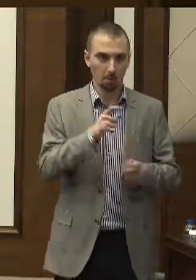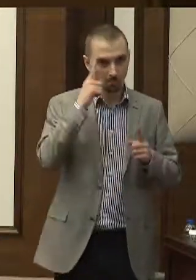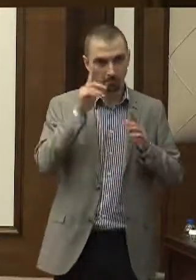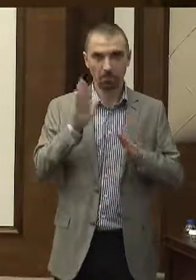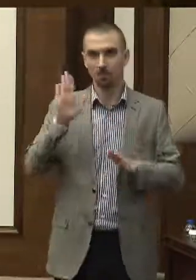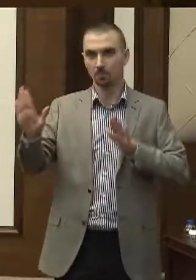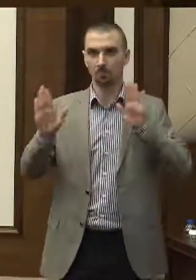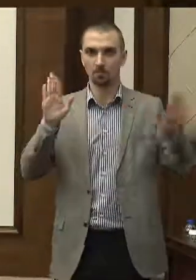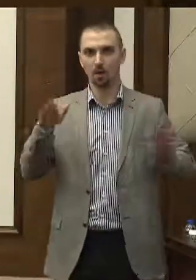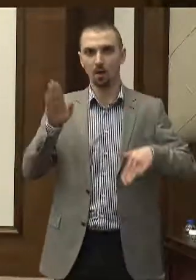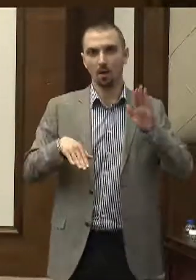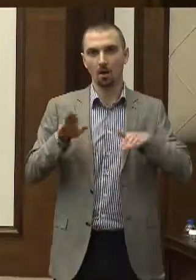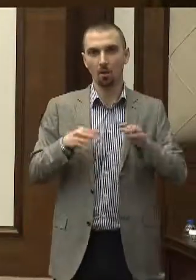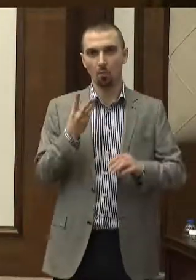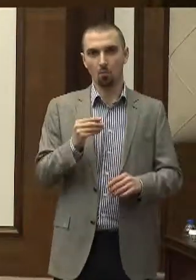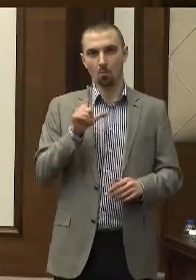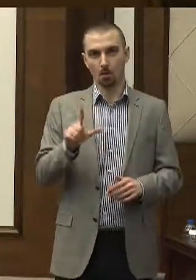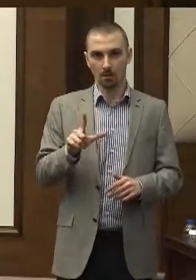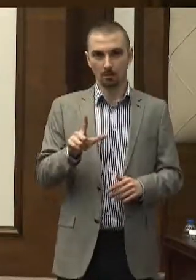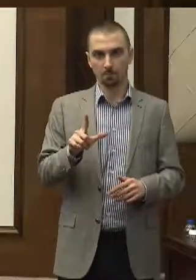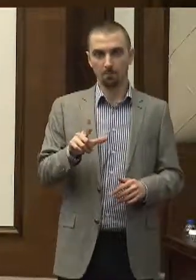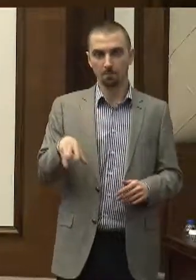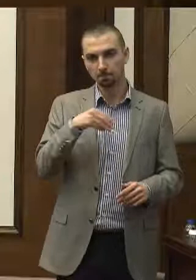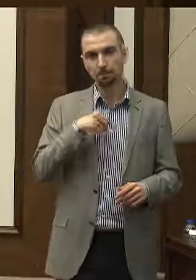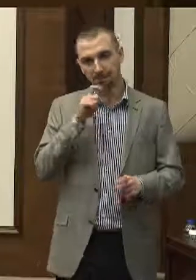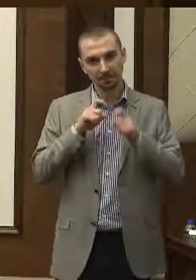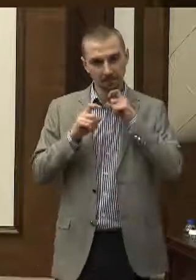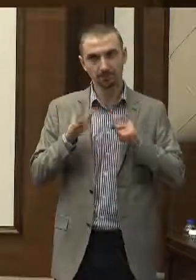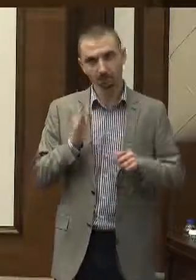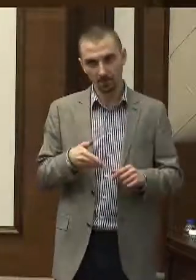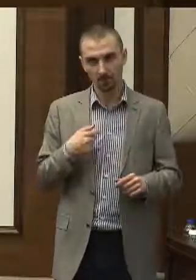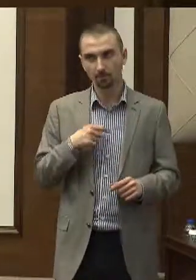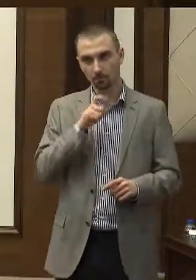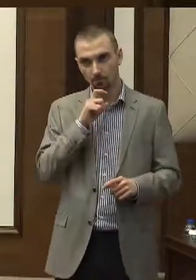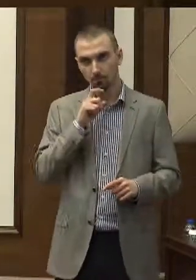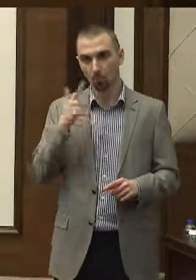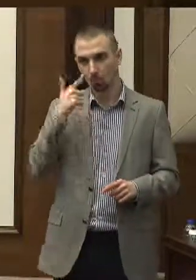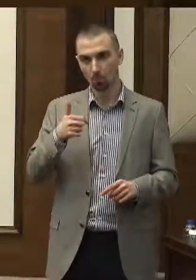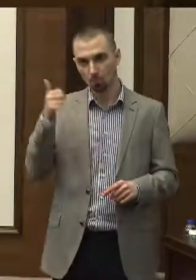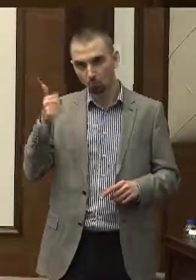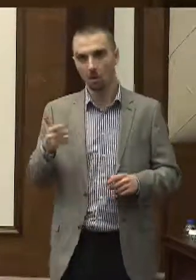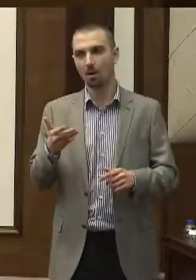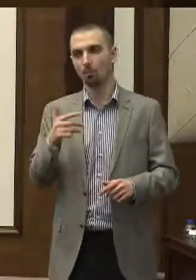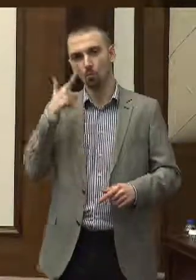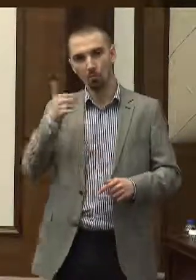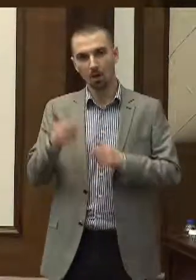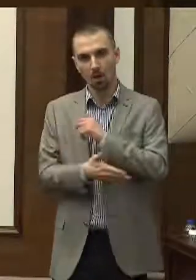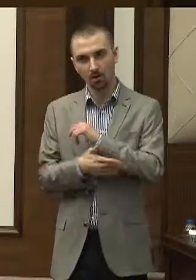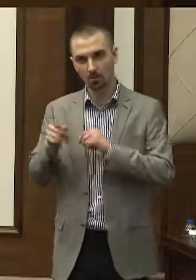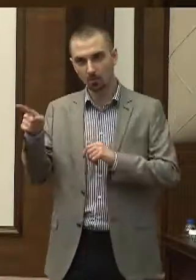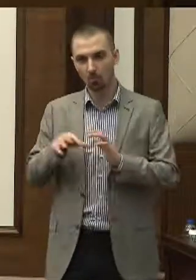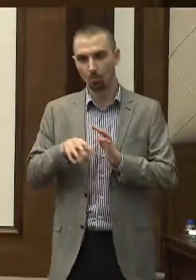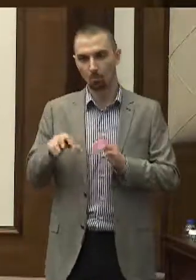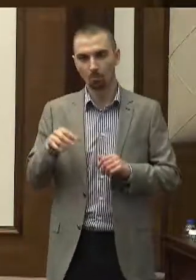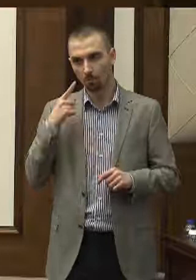Bu da bizim eksikliğimizdir. Halbuki bu işle ilgili görevli müdür, başkan yardımcısı arkadaşlarımız bu başarıları